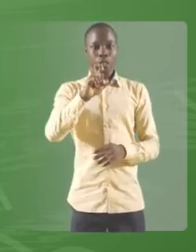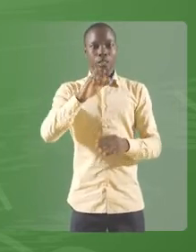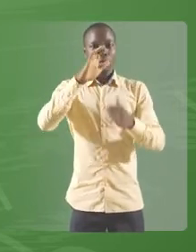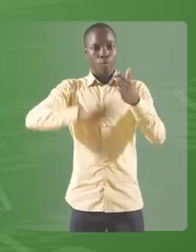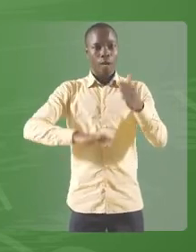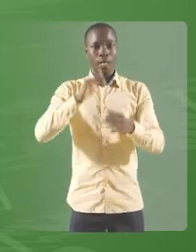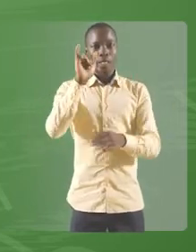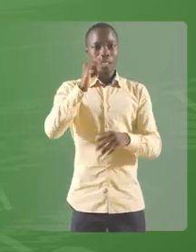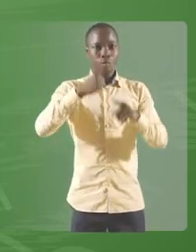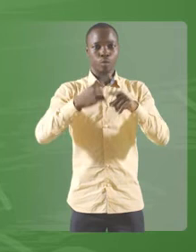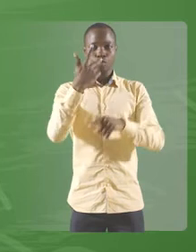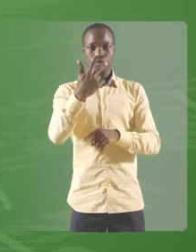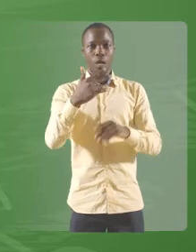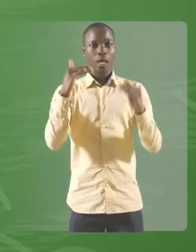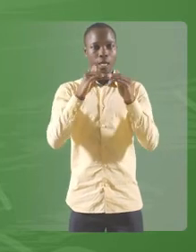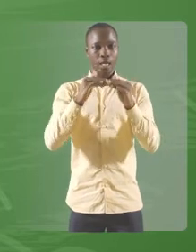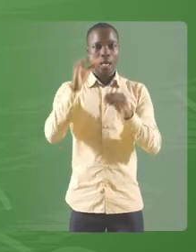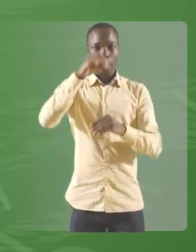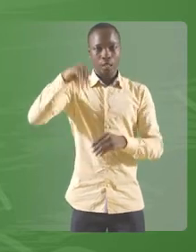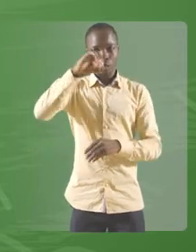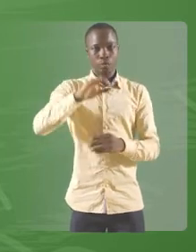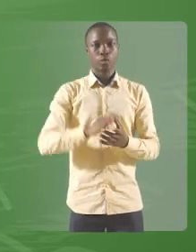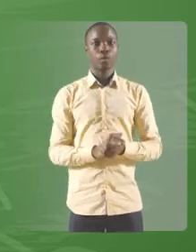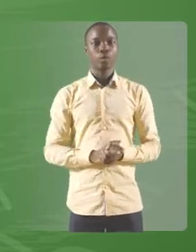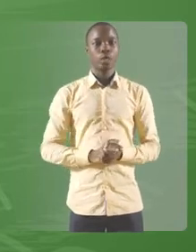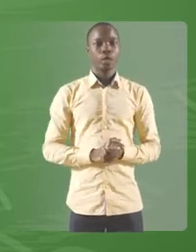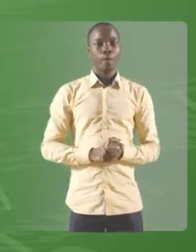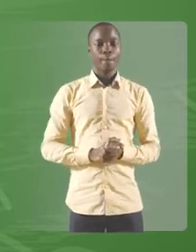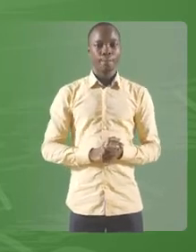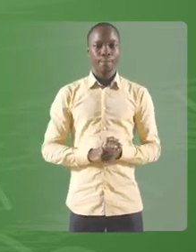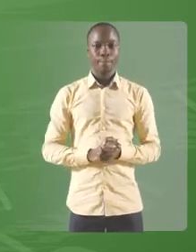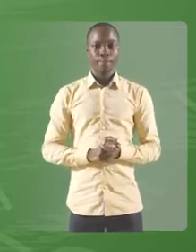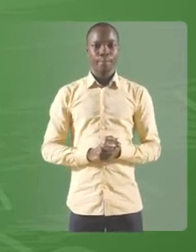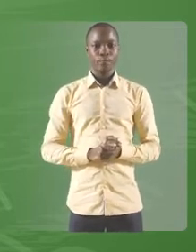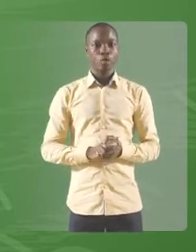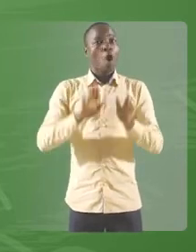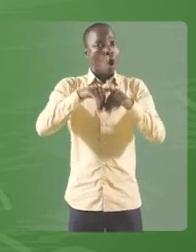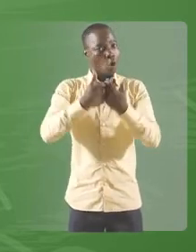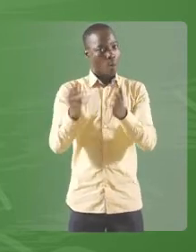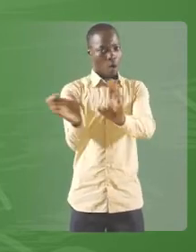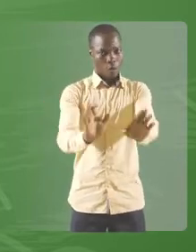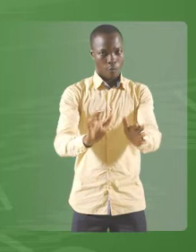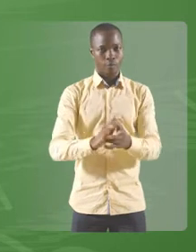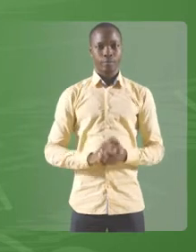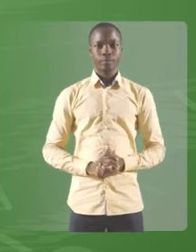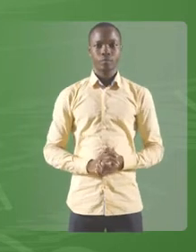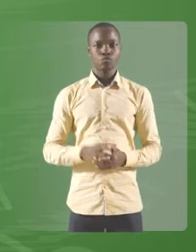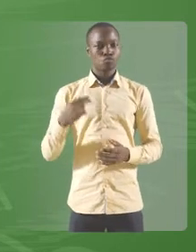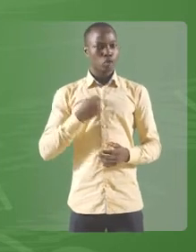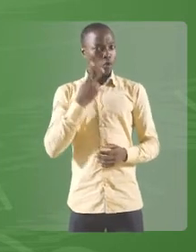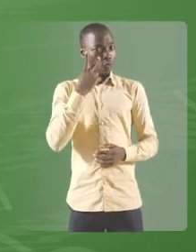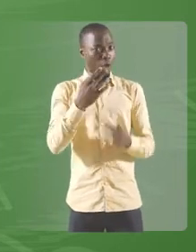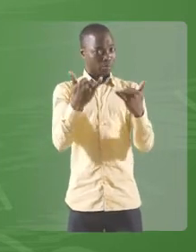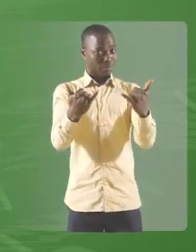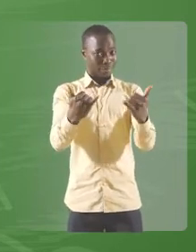moins y plus 3 égale à 0. Donc, comment procède-t-on? C'est ce que nous allons